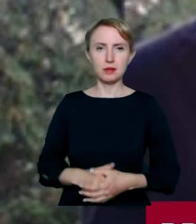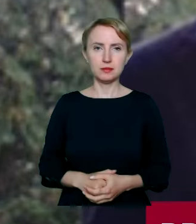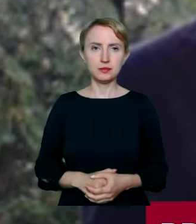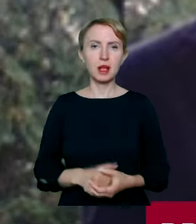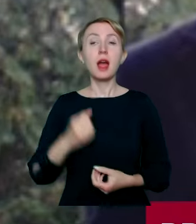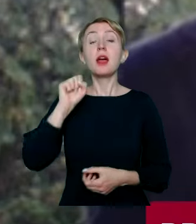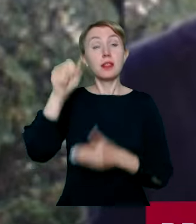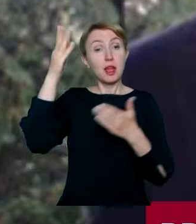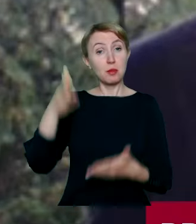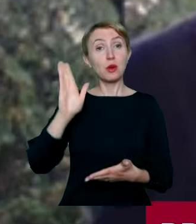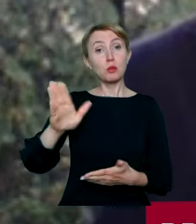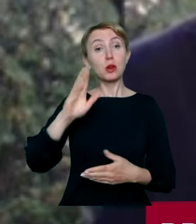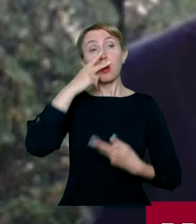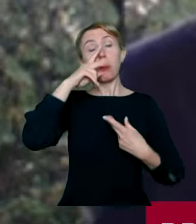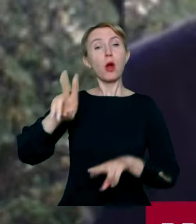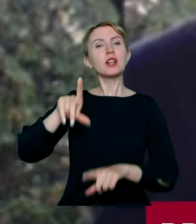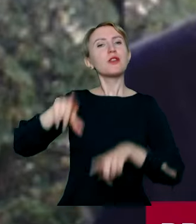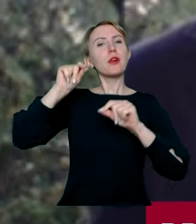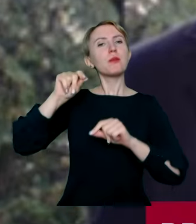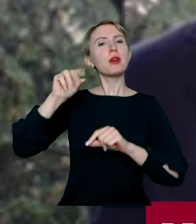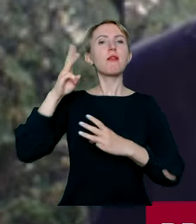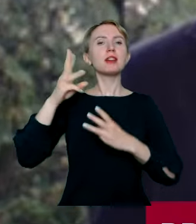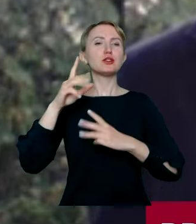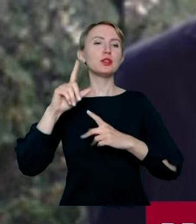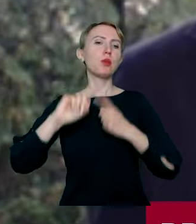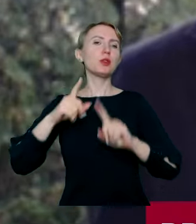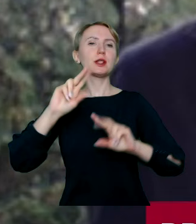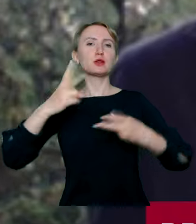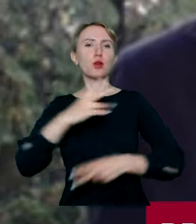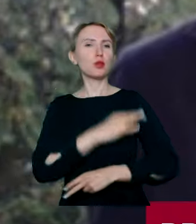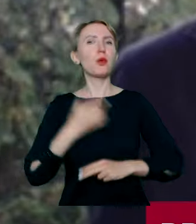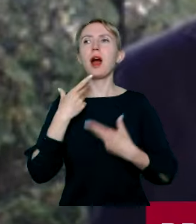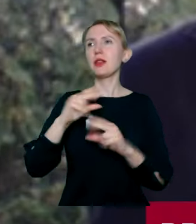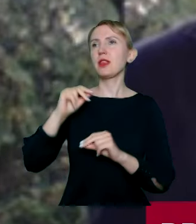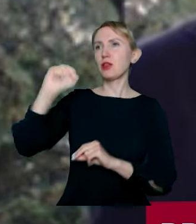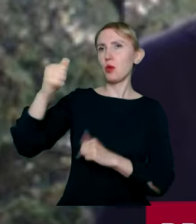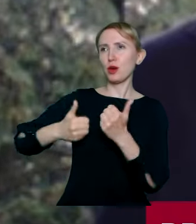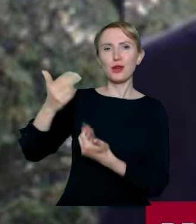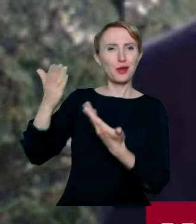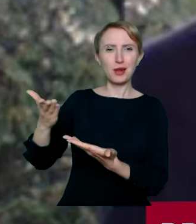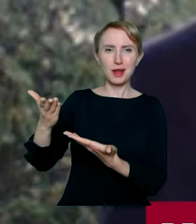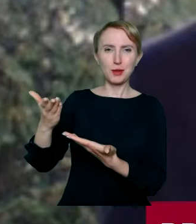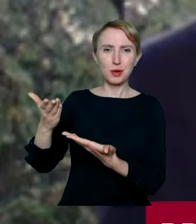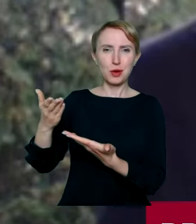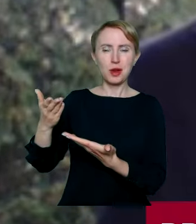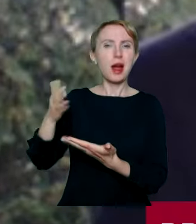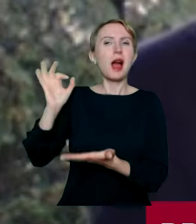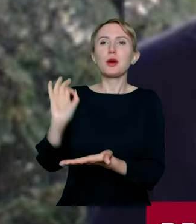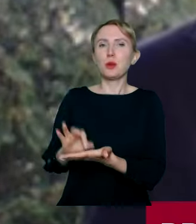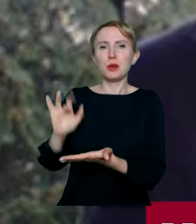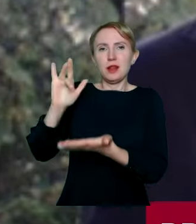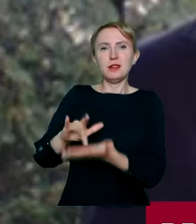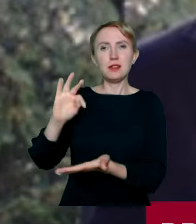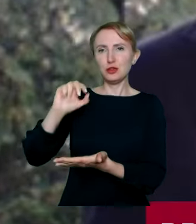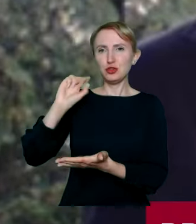jest ten, kto, na kogo wskaże ważny polityk Platformy, a niedemokratą, czyli konkurentem, jest ten, kto akurat w Trzewie